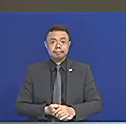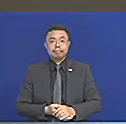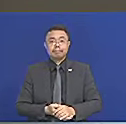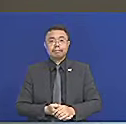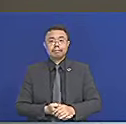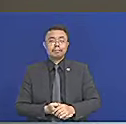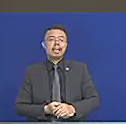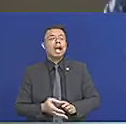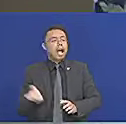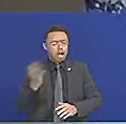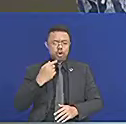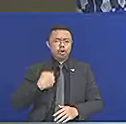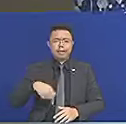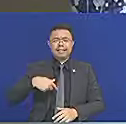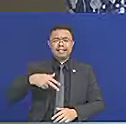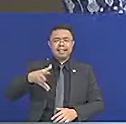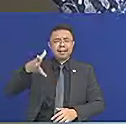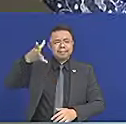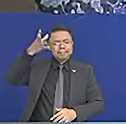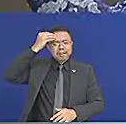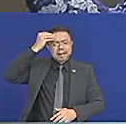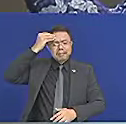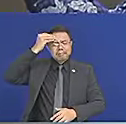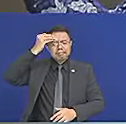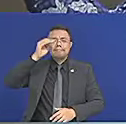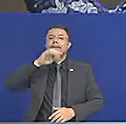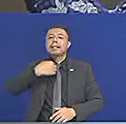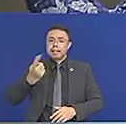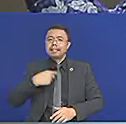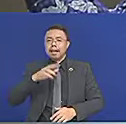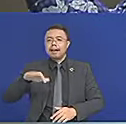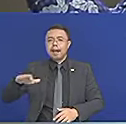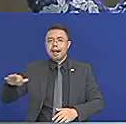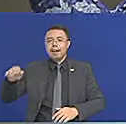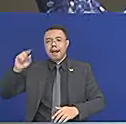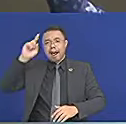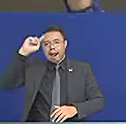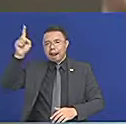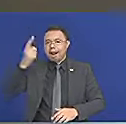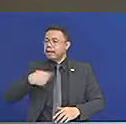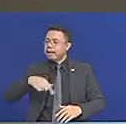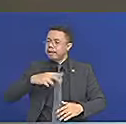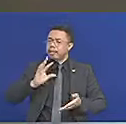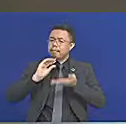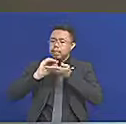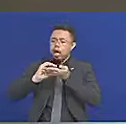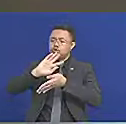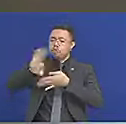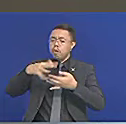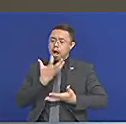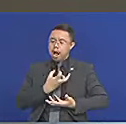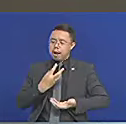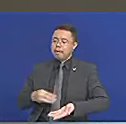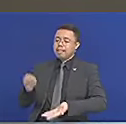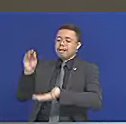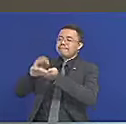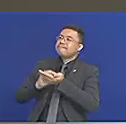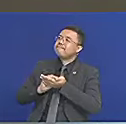Saudaraku, ayo kita menghayati kita anak-anak Allah. Kita menaruh seluruh pengharapan